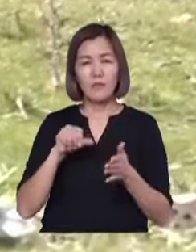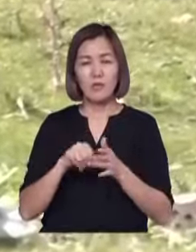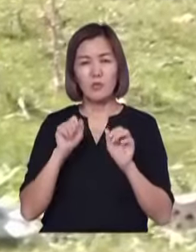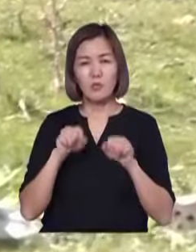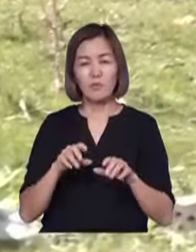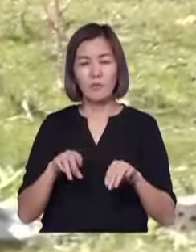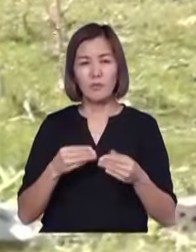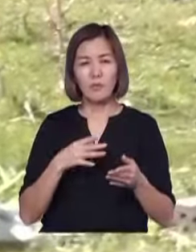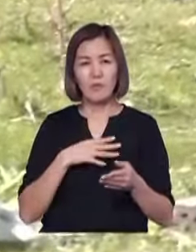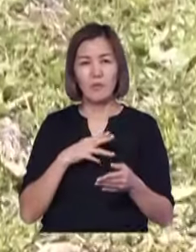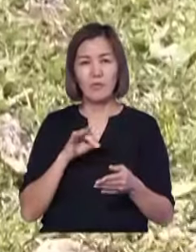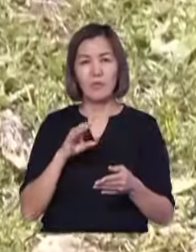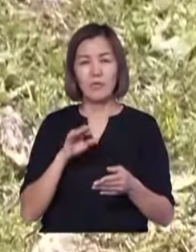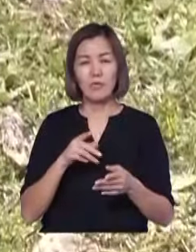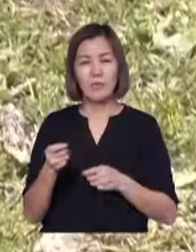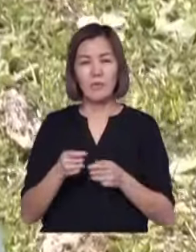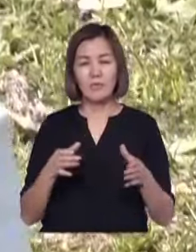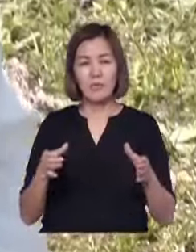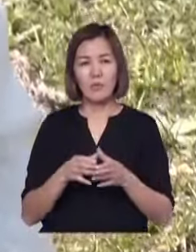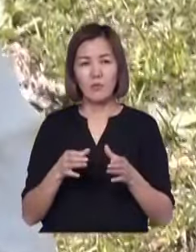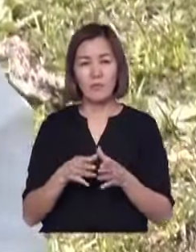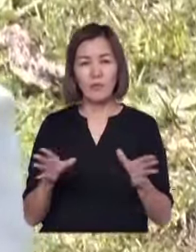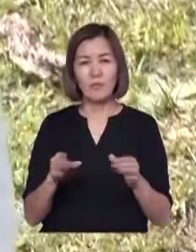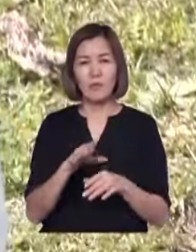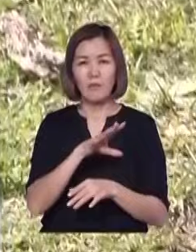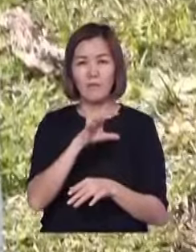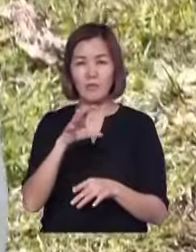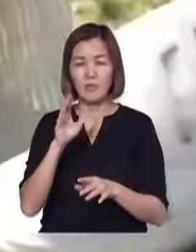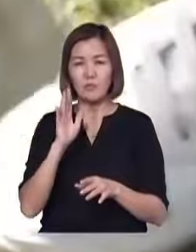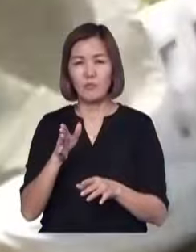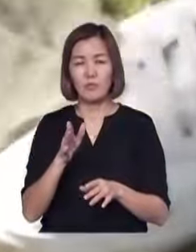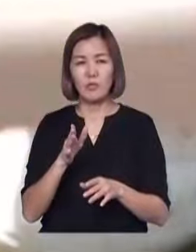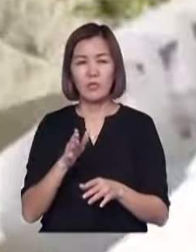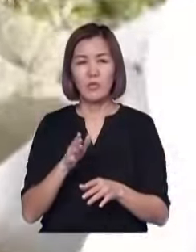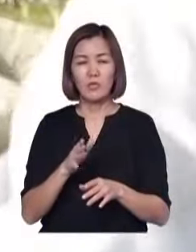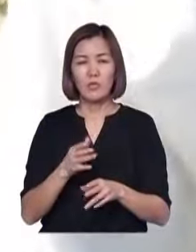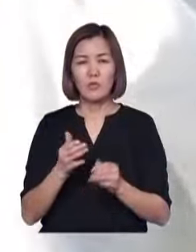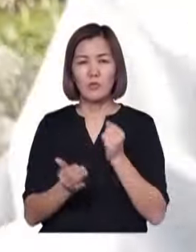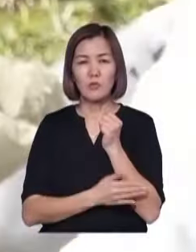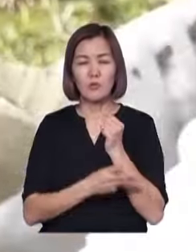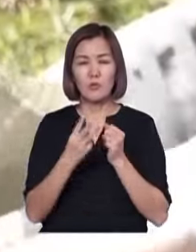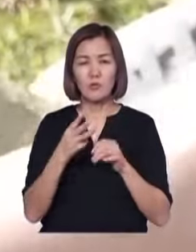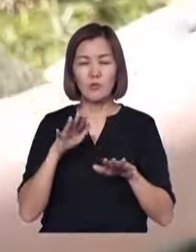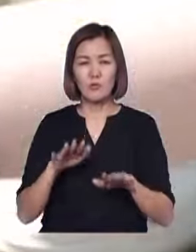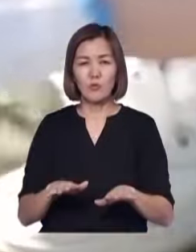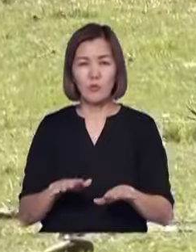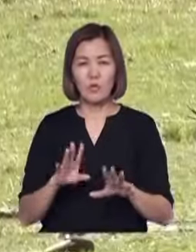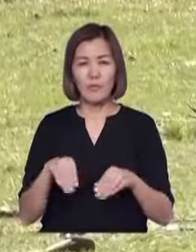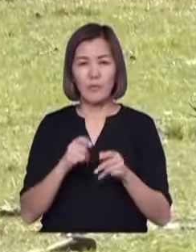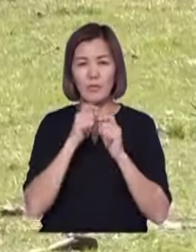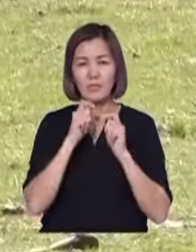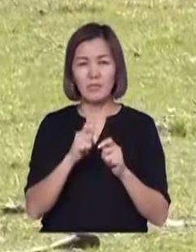мүмкіндігімен Ирина Кайратовна бастаған өнер тобымен фотосессия жасау қарастырылған. Соңғы үшінші орынға берілетін